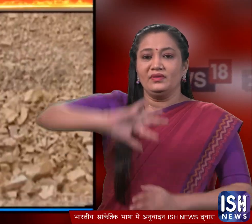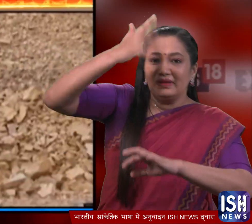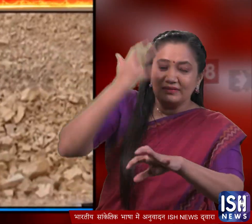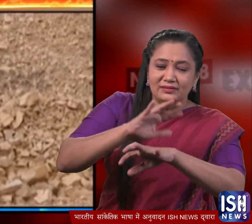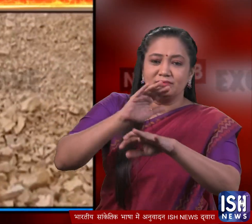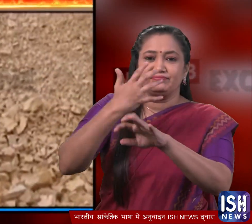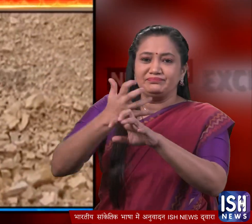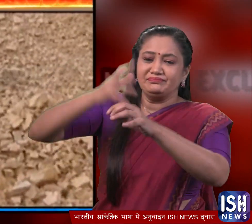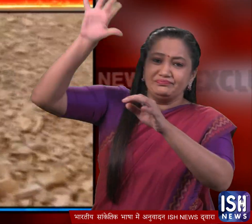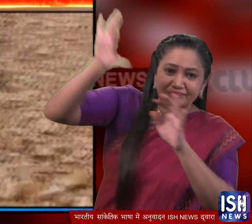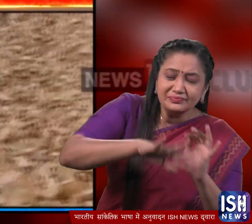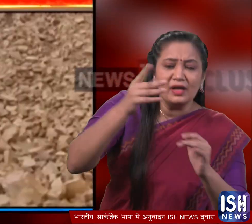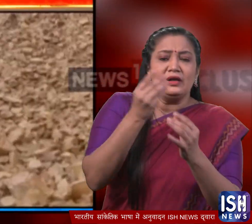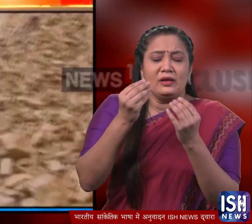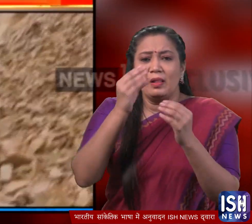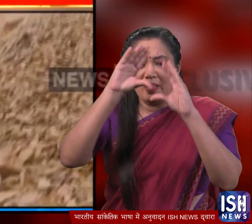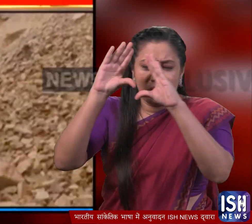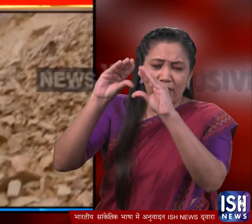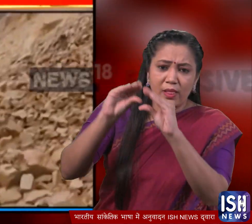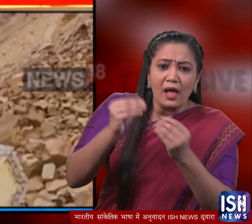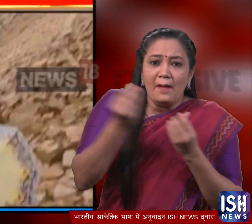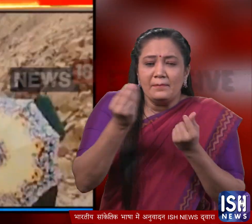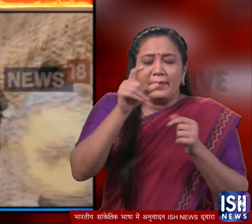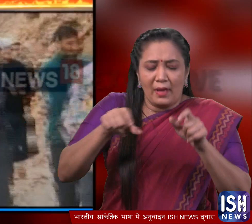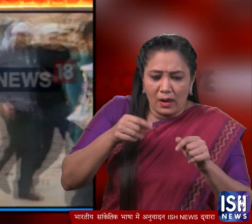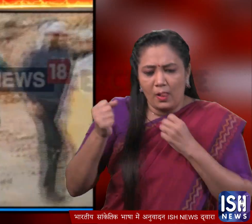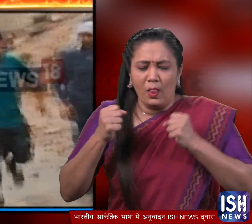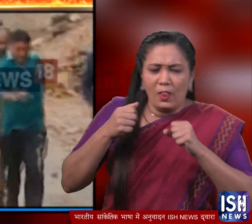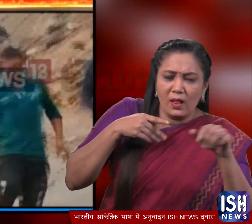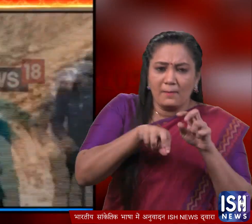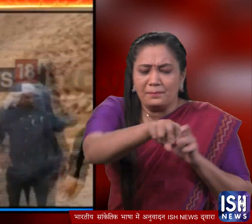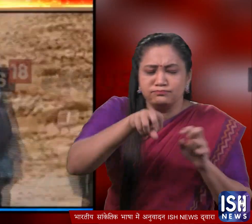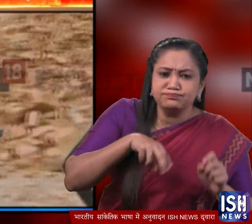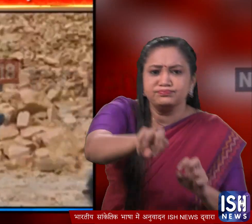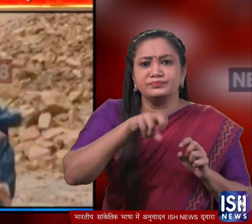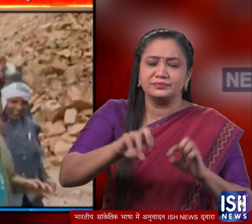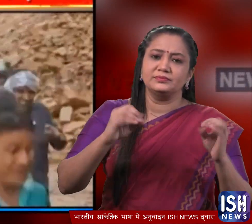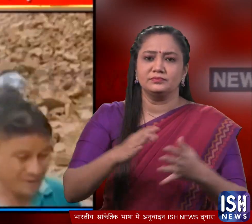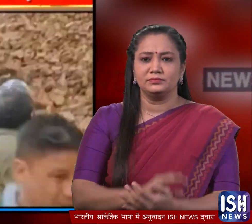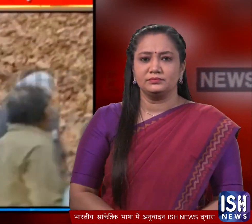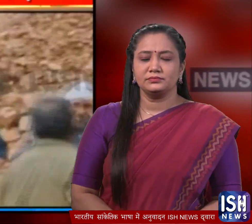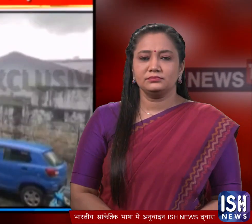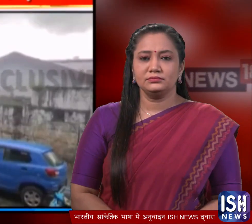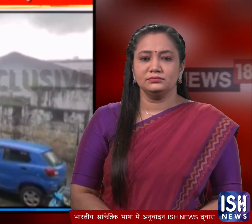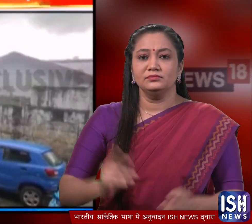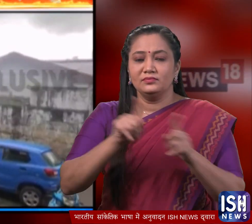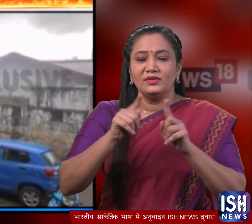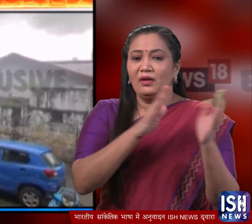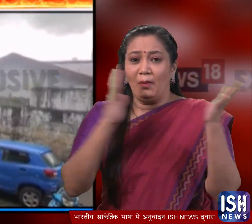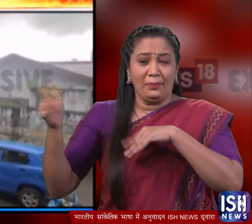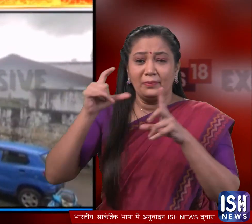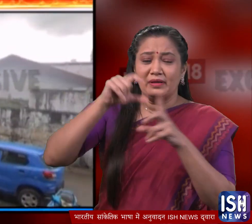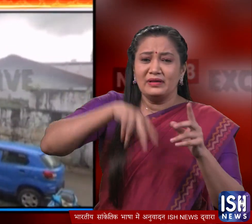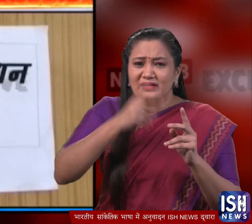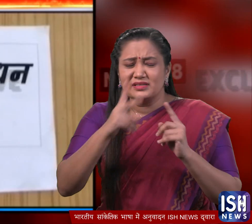पहाड़ से पत्थरों के गिरने की रफ्तार जब थोड़ी कम पड़ी तो वहां मौजूद कुछ लोग जान जोखिम में डालकर रास्ते को पार करते दिखाई दिए। मौसम के इस